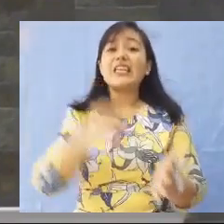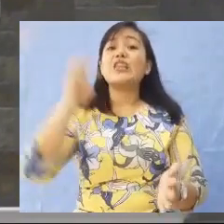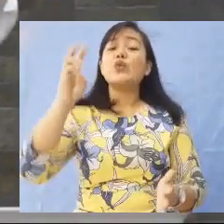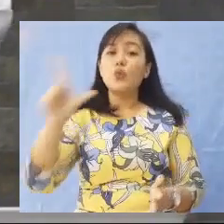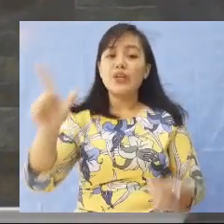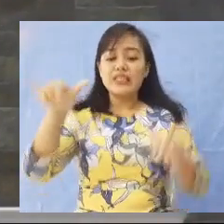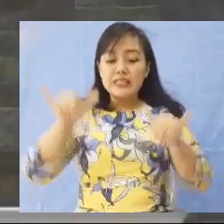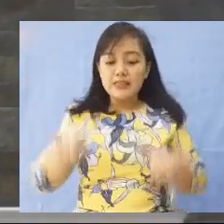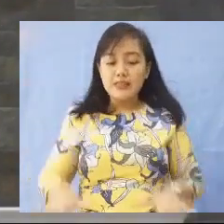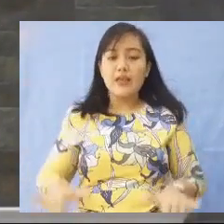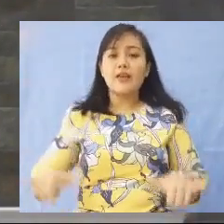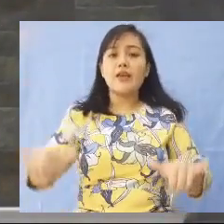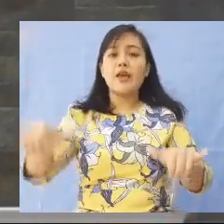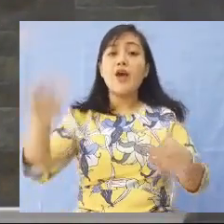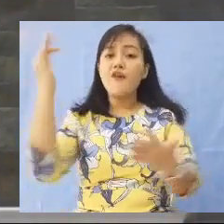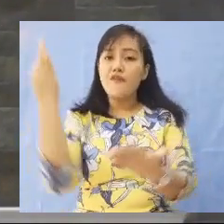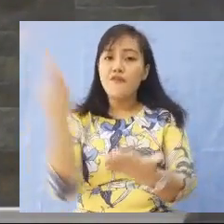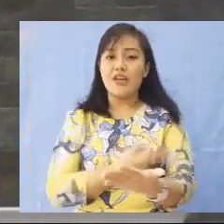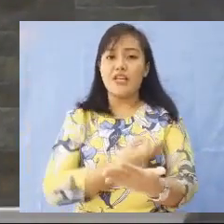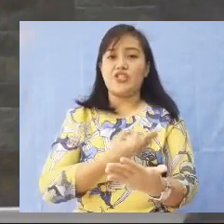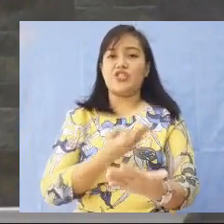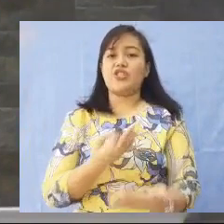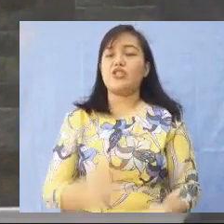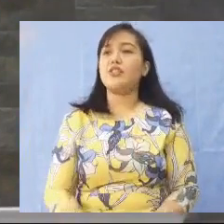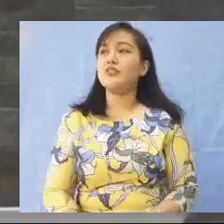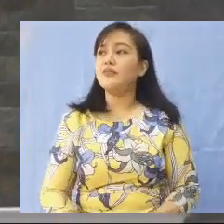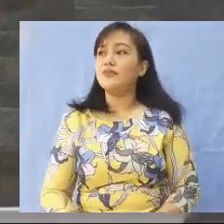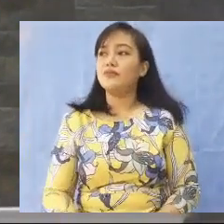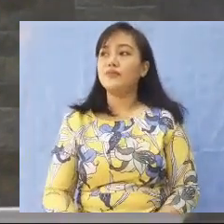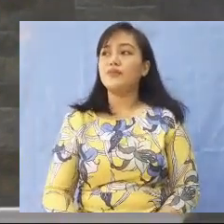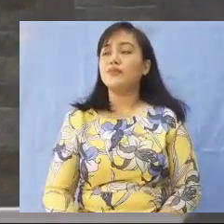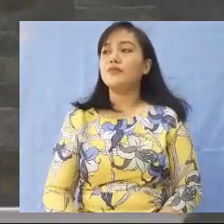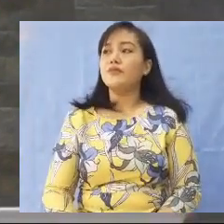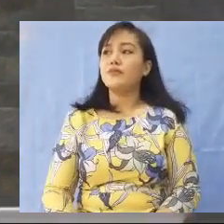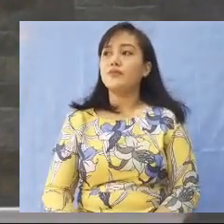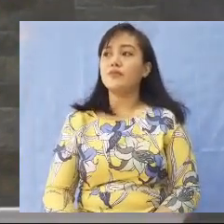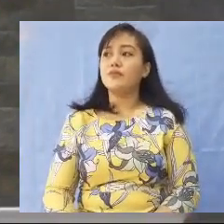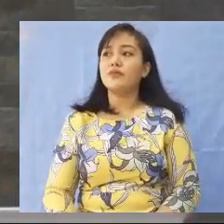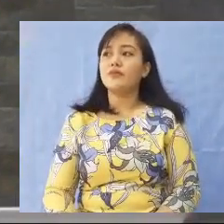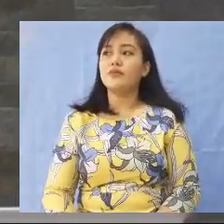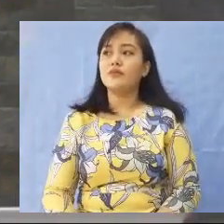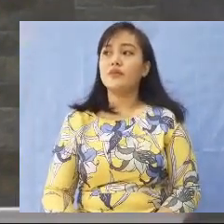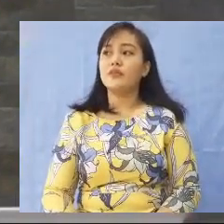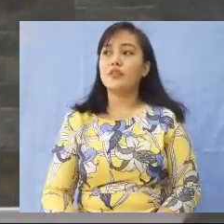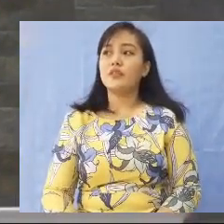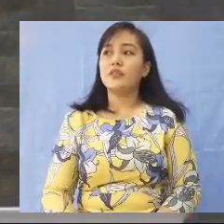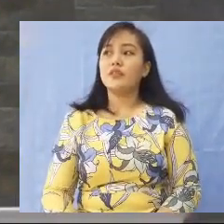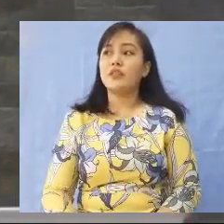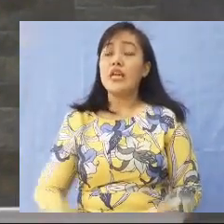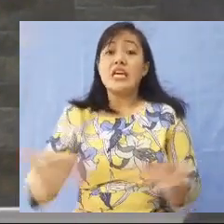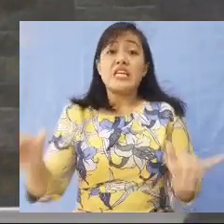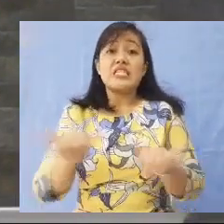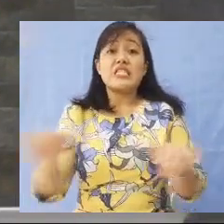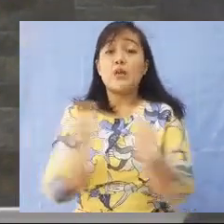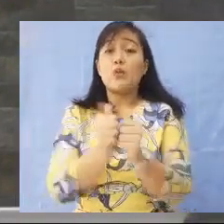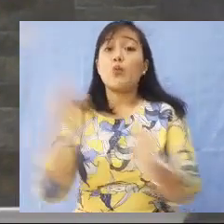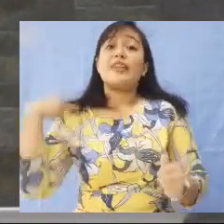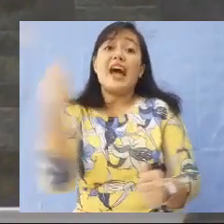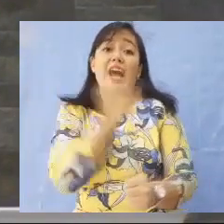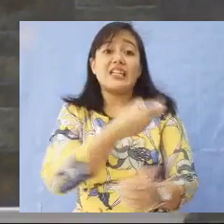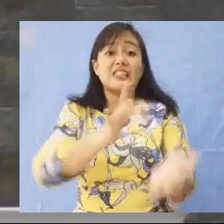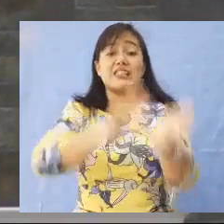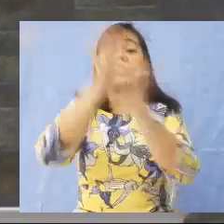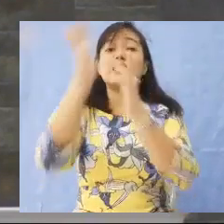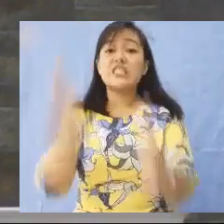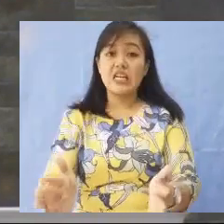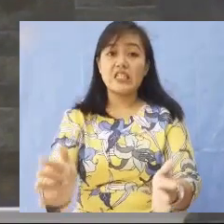Now, what's the implication? Bilang Kristiyano po, tayo po ay merong Holy Spirit sa atin pong puso. At ang sabi